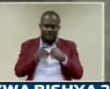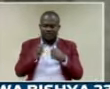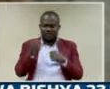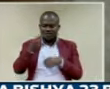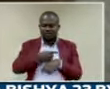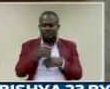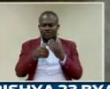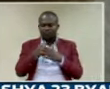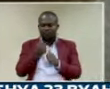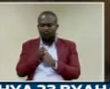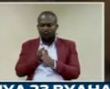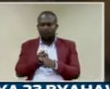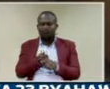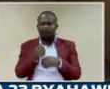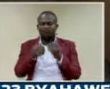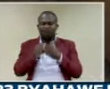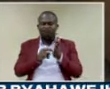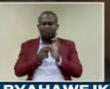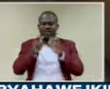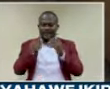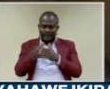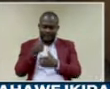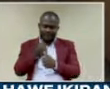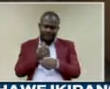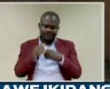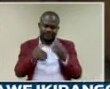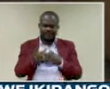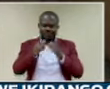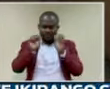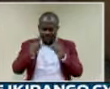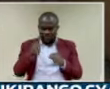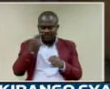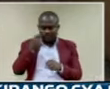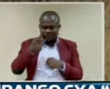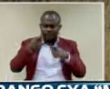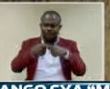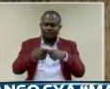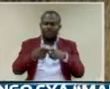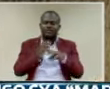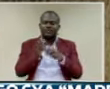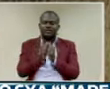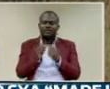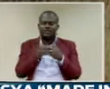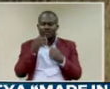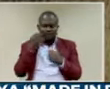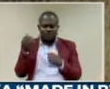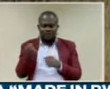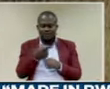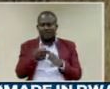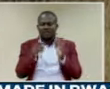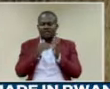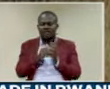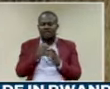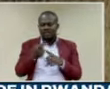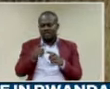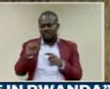munsi buri kiraro, ni ukuvuga ko nibura ikiraro kimwe cyashoboraga kubona amagi 18 ku kwezi, kandi igi